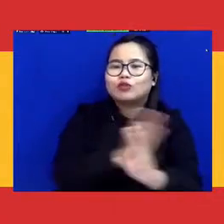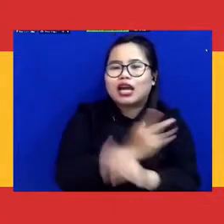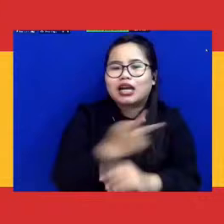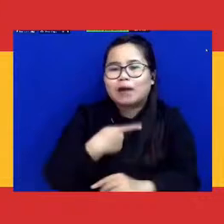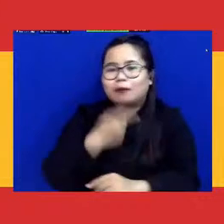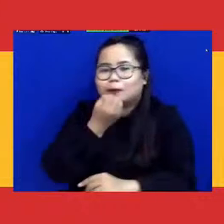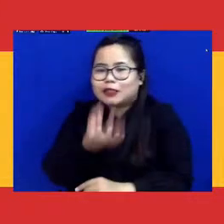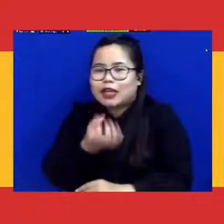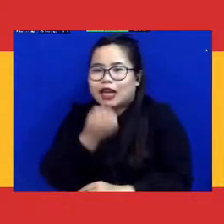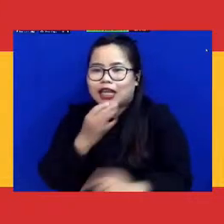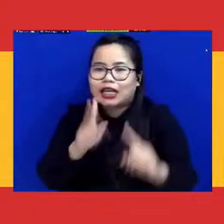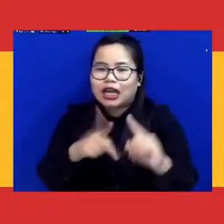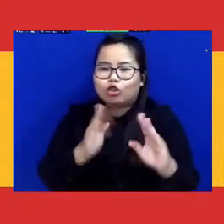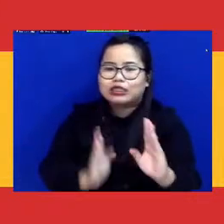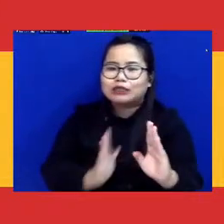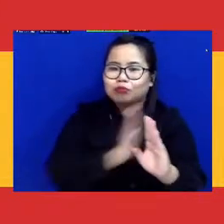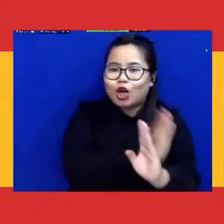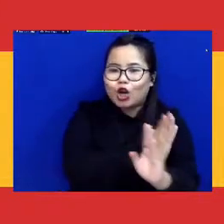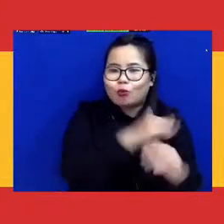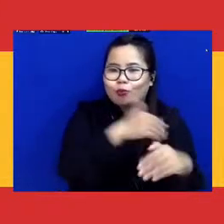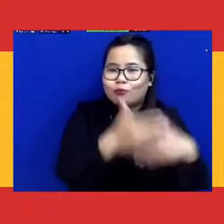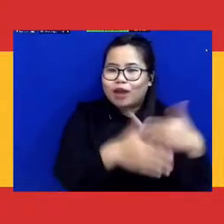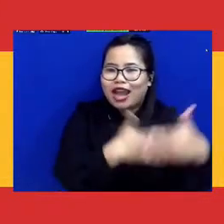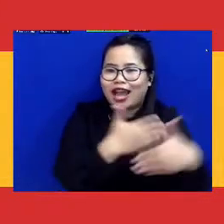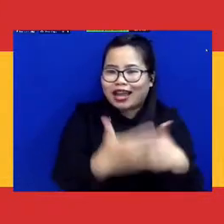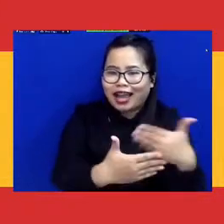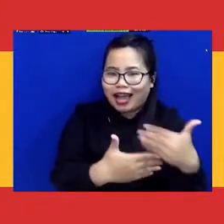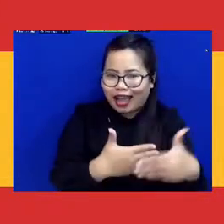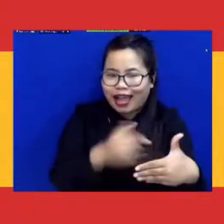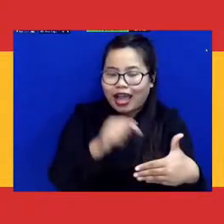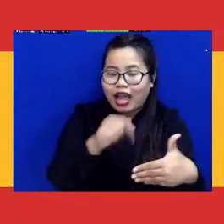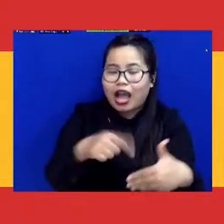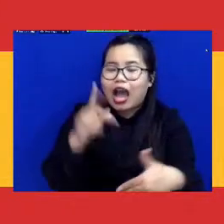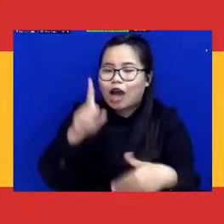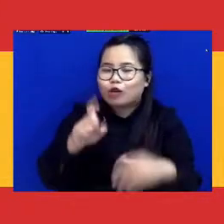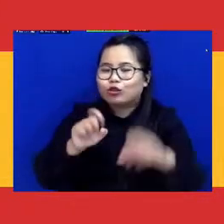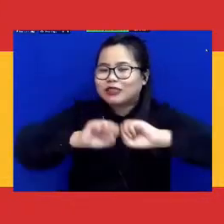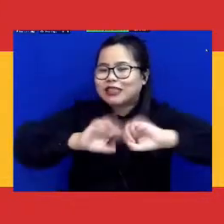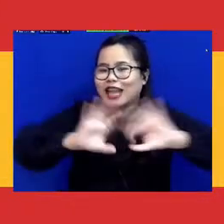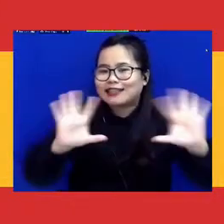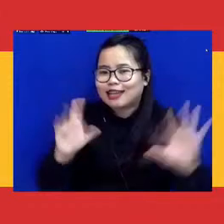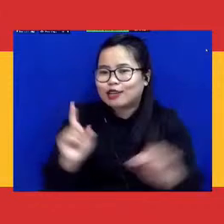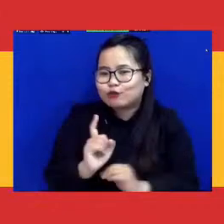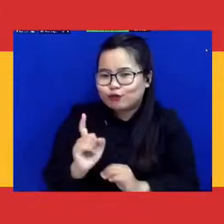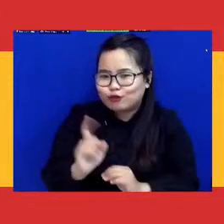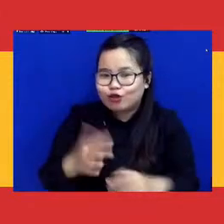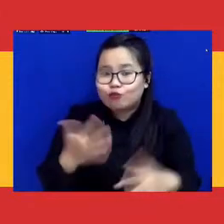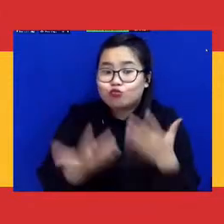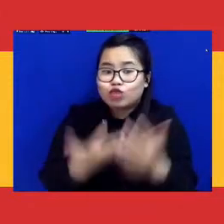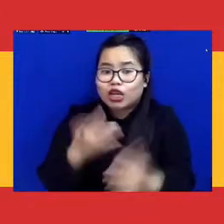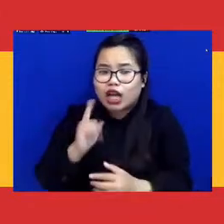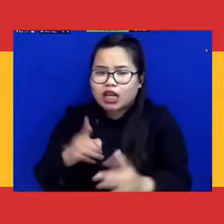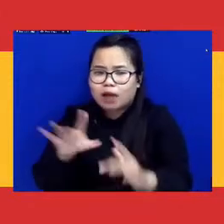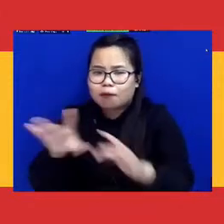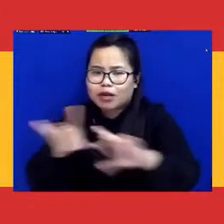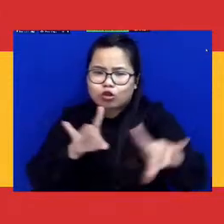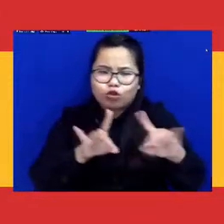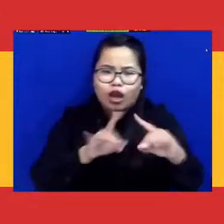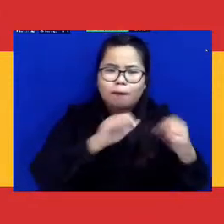melangkah ke proses ini, maka harus ada penjelasan dulu. Bahkan ketika menentukan core problem